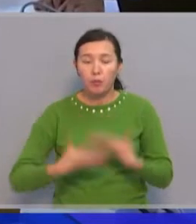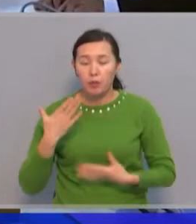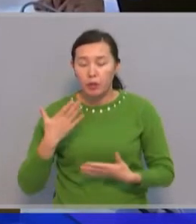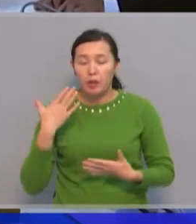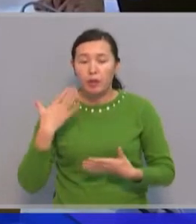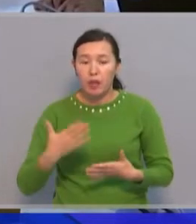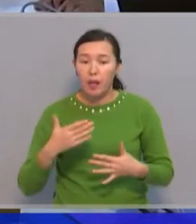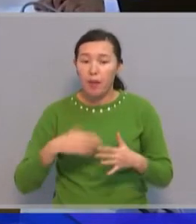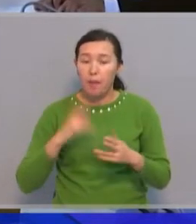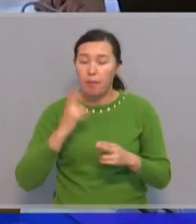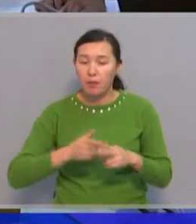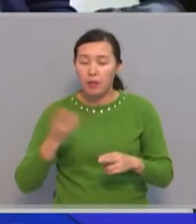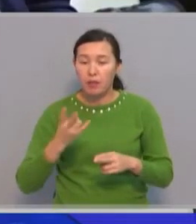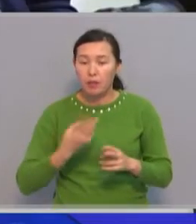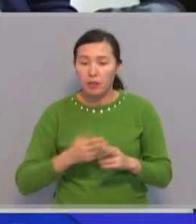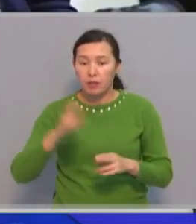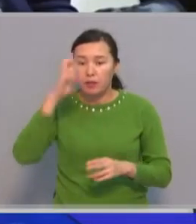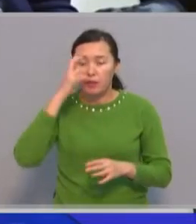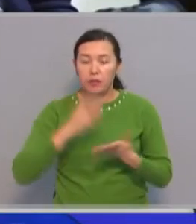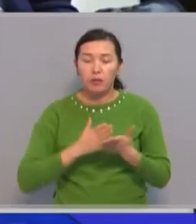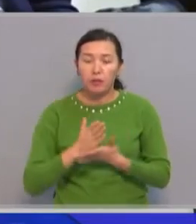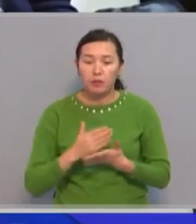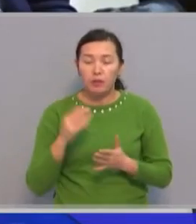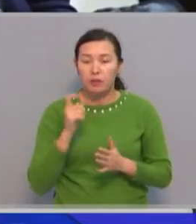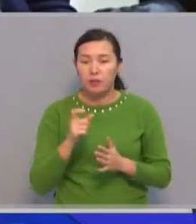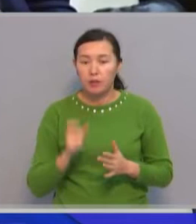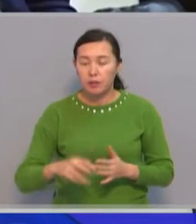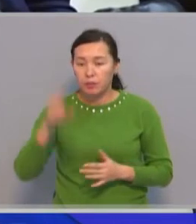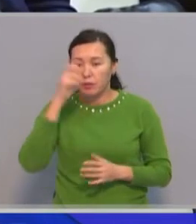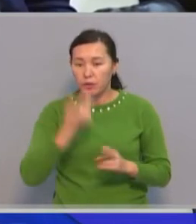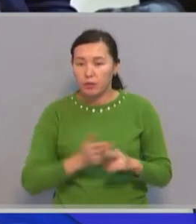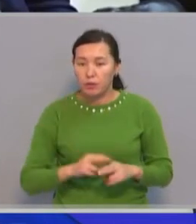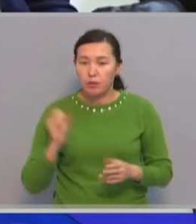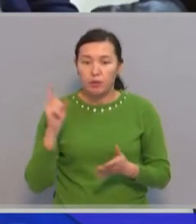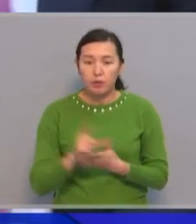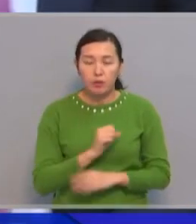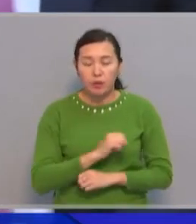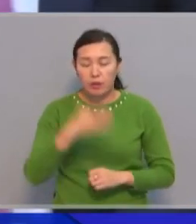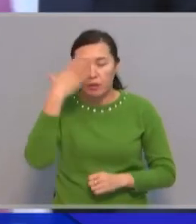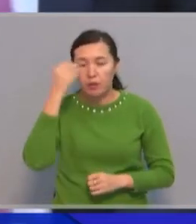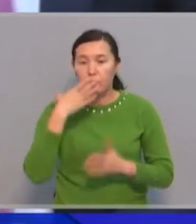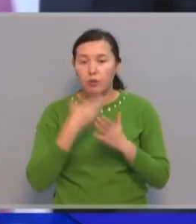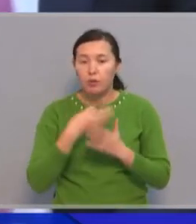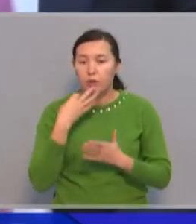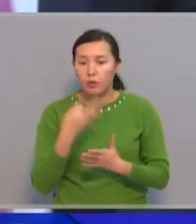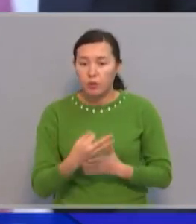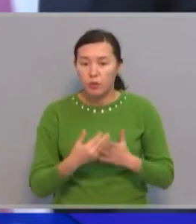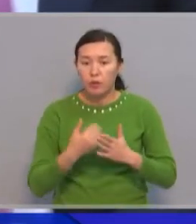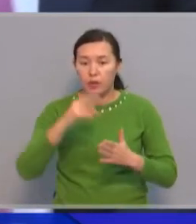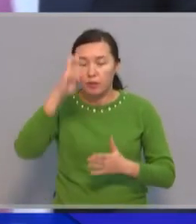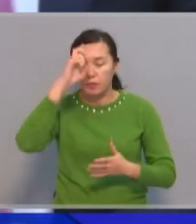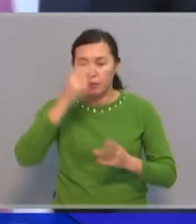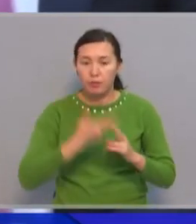а в корне пресекать коррупцию. Государственные служащие – граждане страны, которые не должны забывать о своей ответственности перед